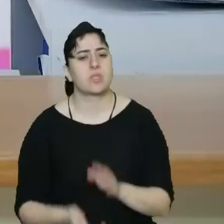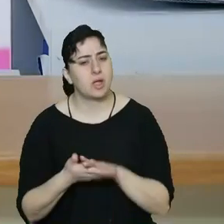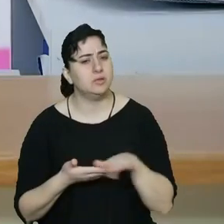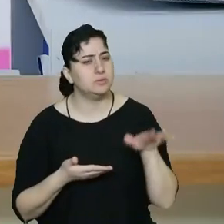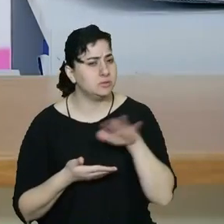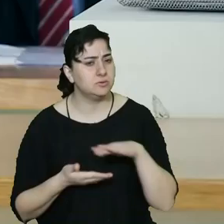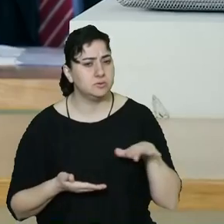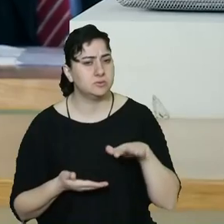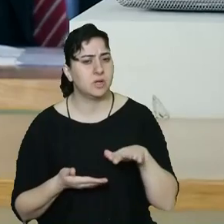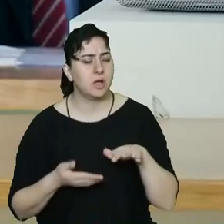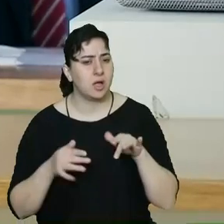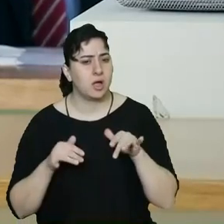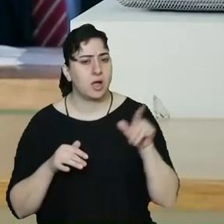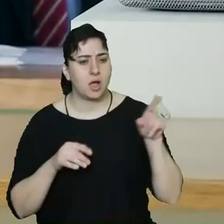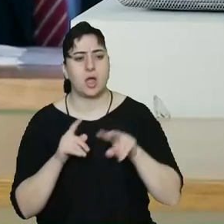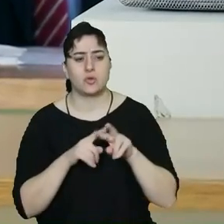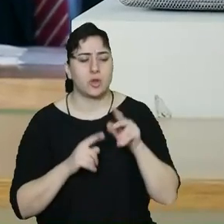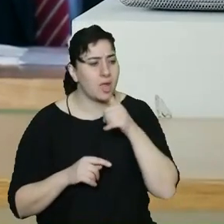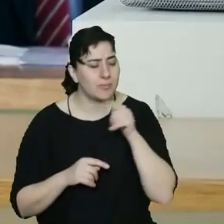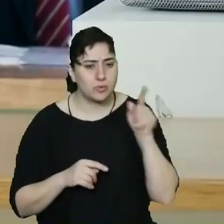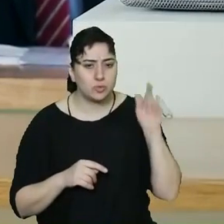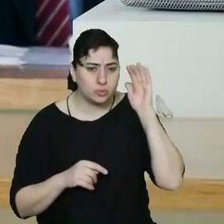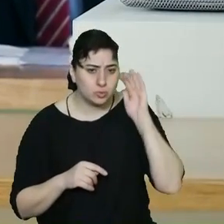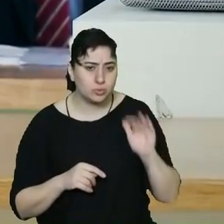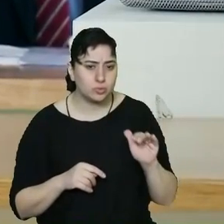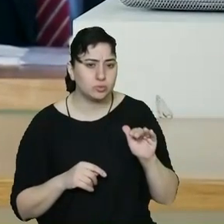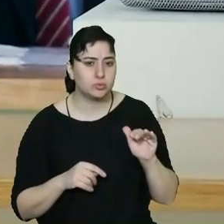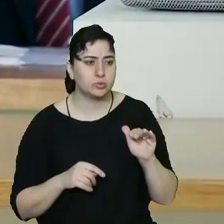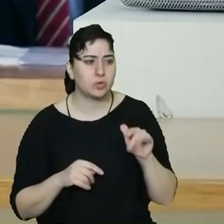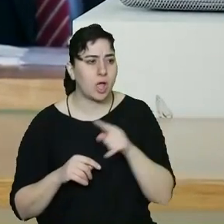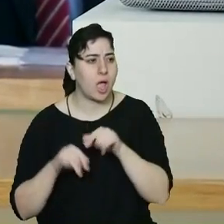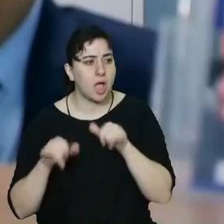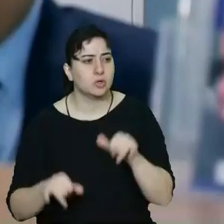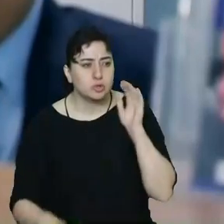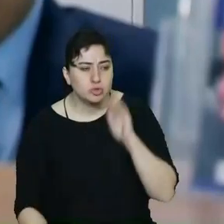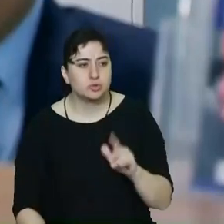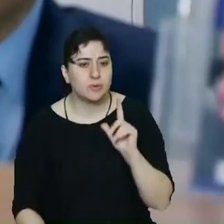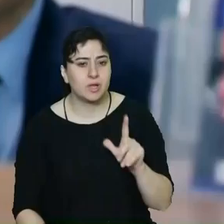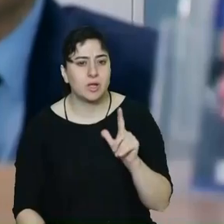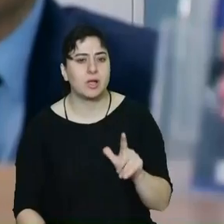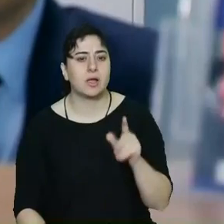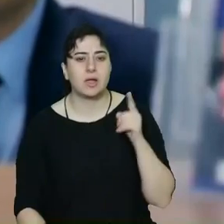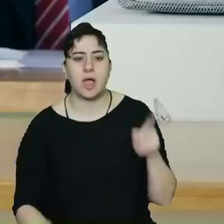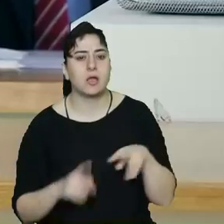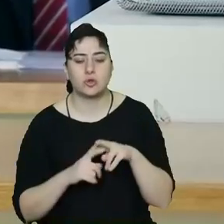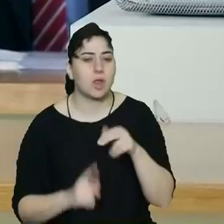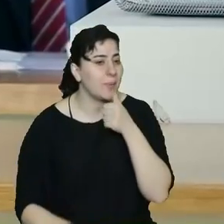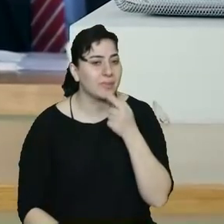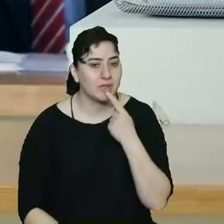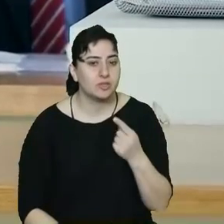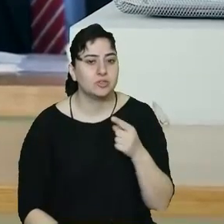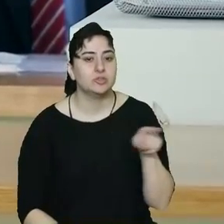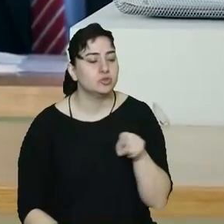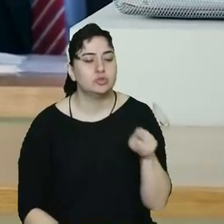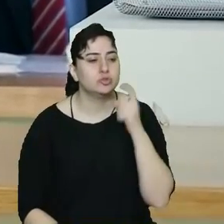Arkadaşlar, aynı Aydoğan abinin düştüğü duruma düşürmemiz lazım müdür beyi. Aydoğan abi ne dedi?